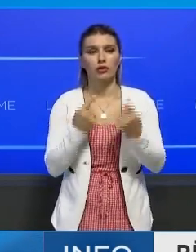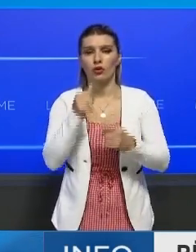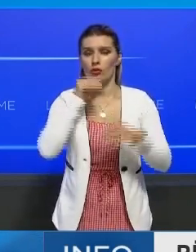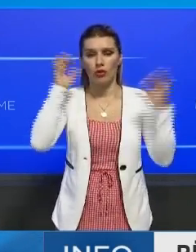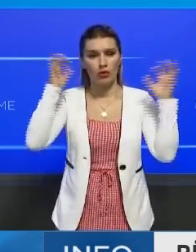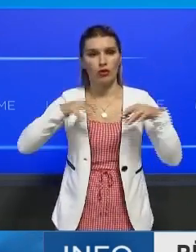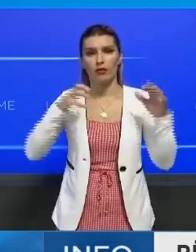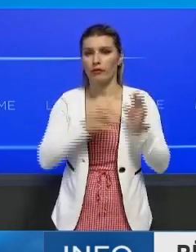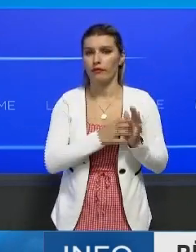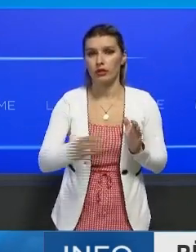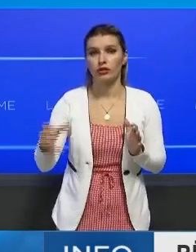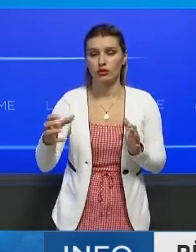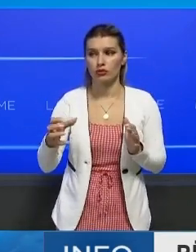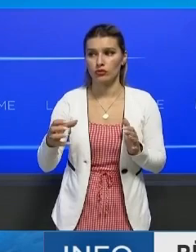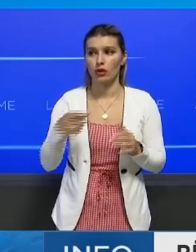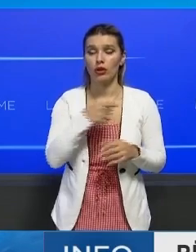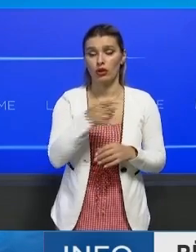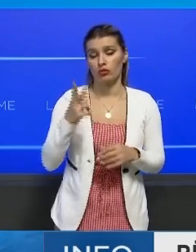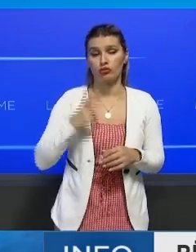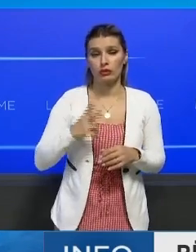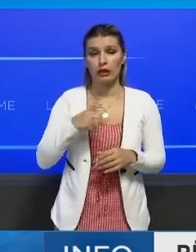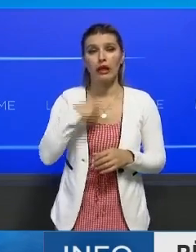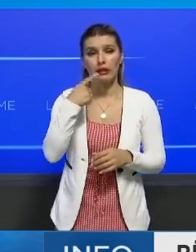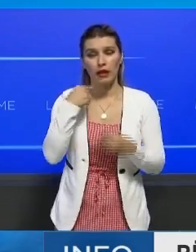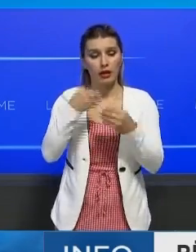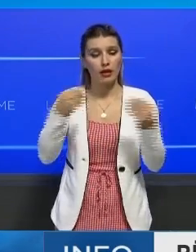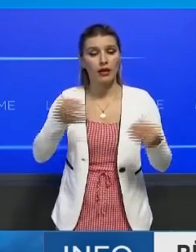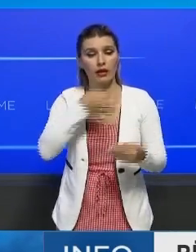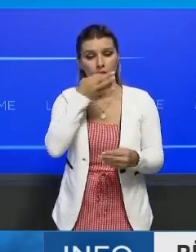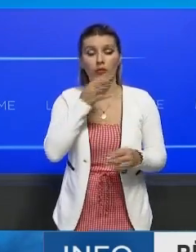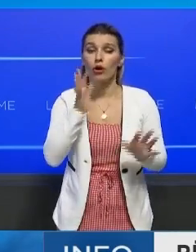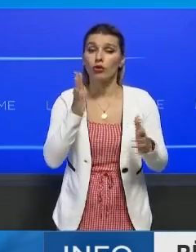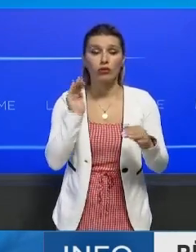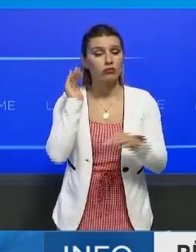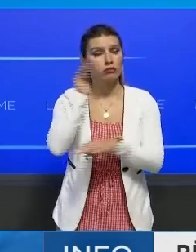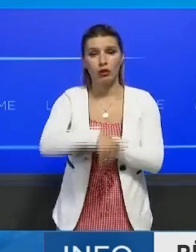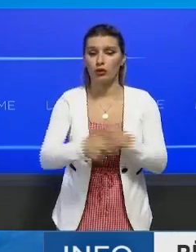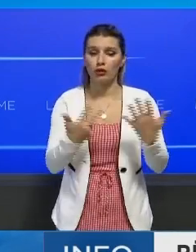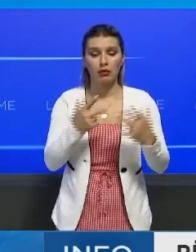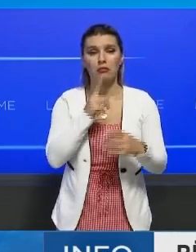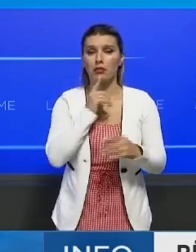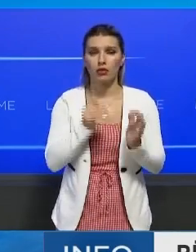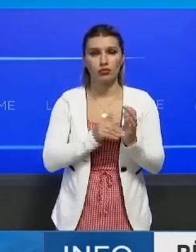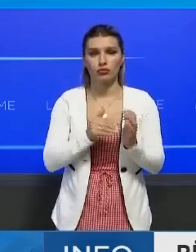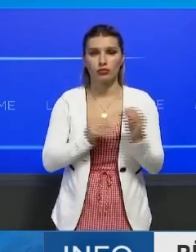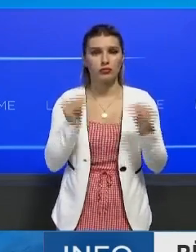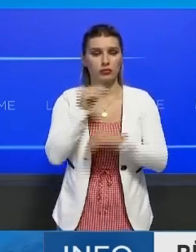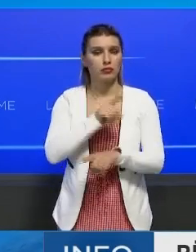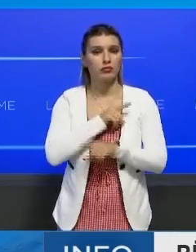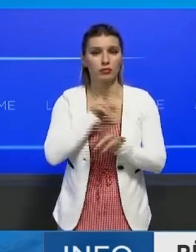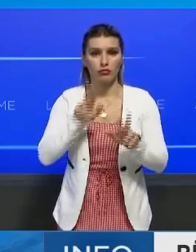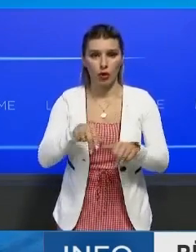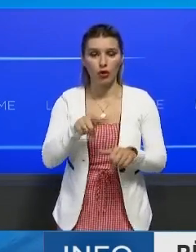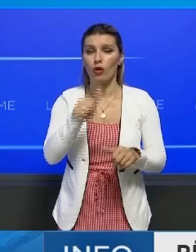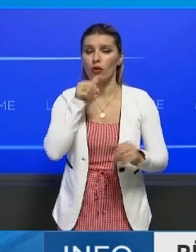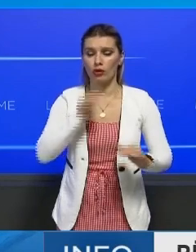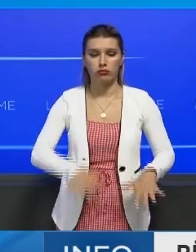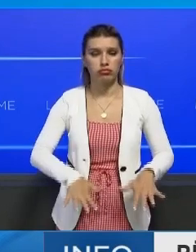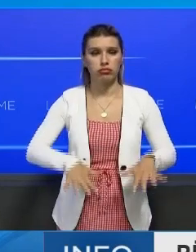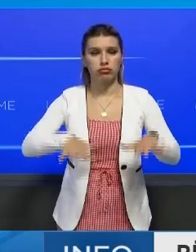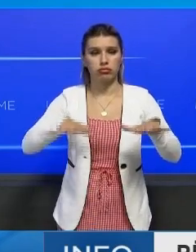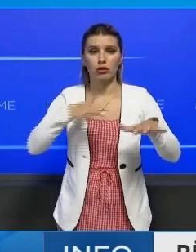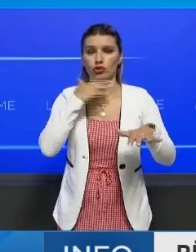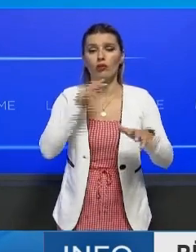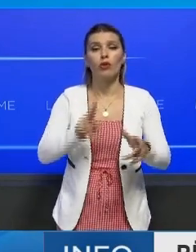po vazhdon. Zyrtarët kanë thënë se numri i viktimave me gjas mund të rritet. Rritja e nivelit të ujit ka bërë që të shkatruhen